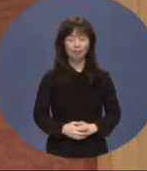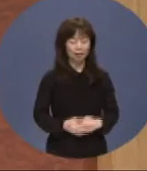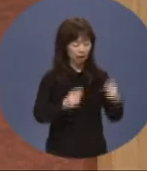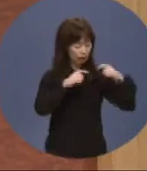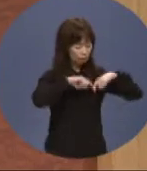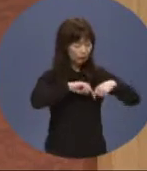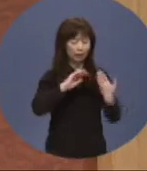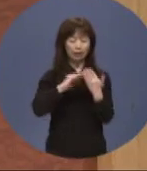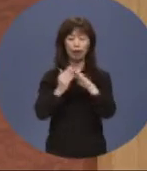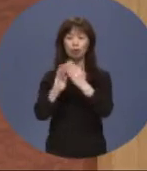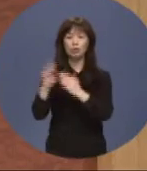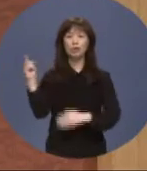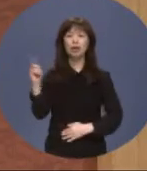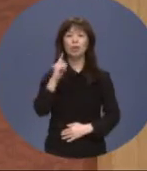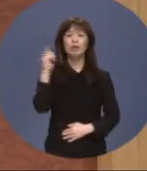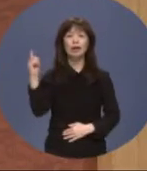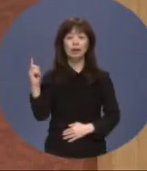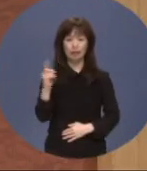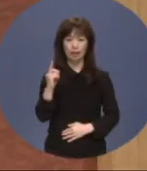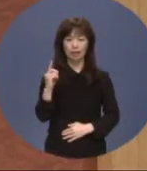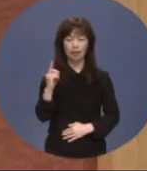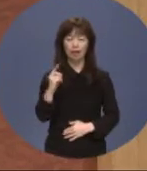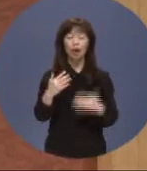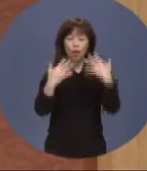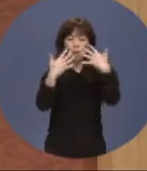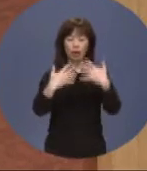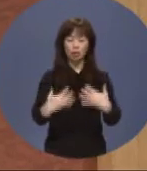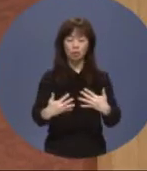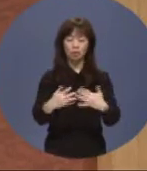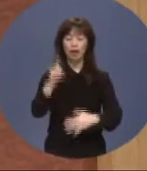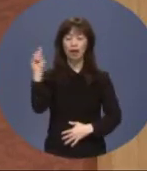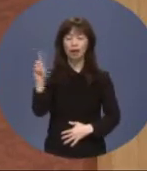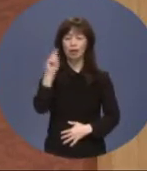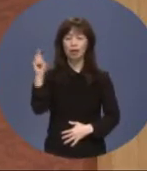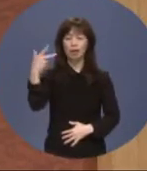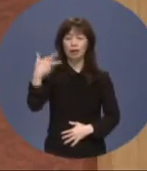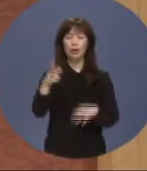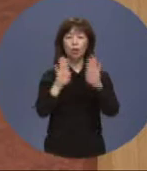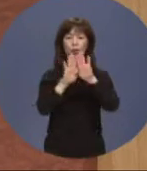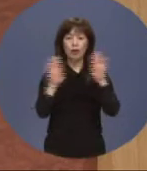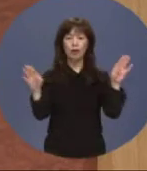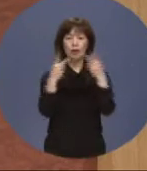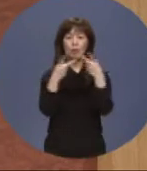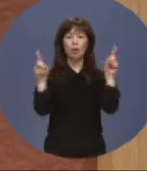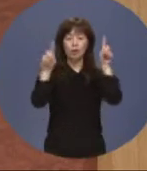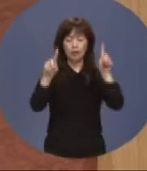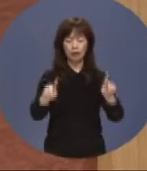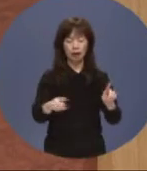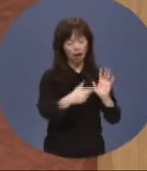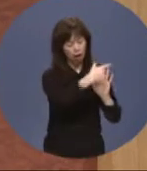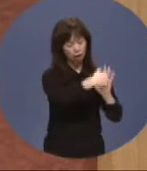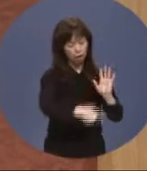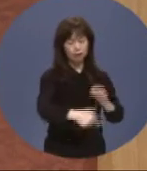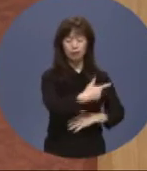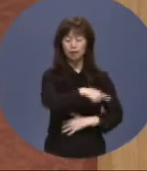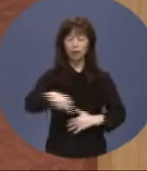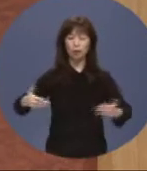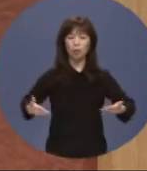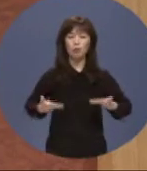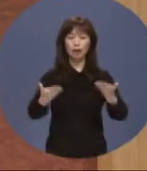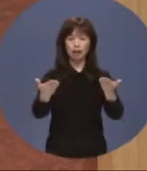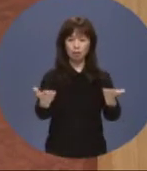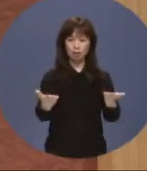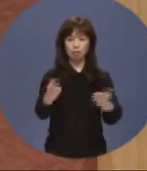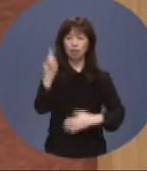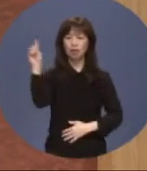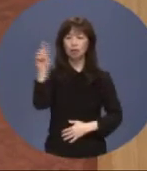ダブリータウン生駒の時間です。この番組は生駒市で行われた催しやトピックスなどを